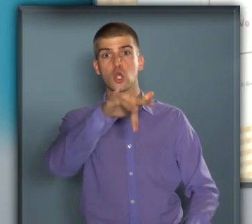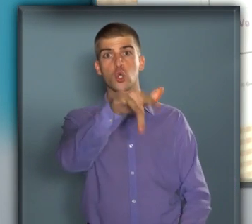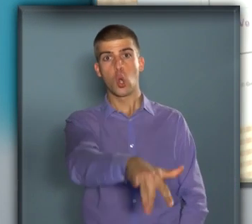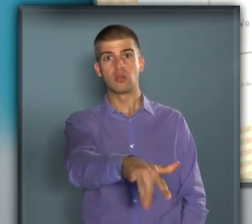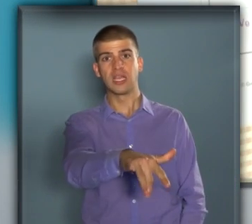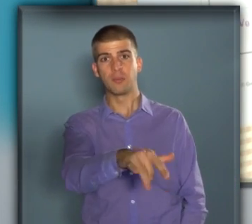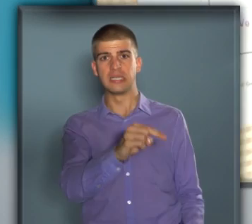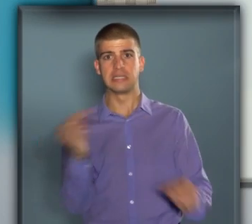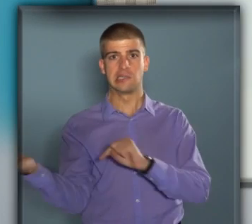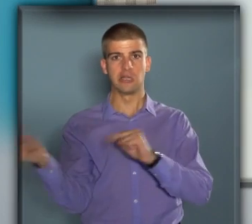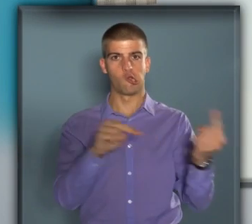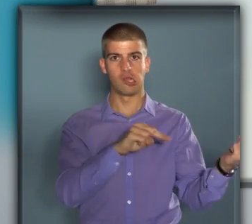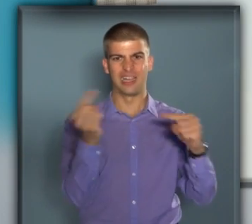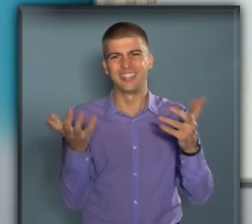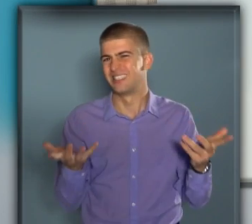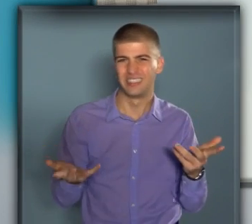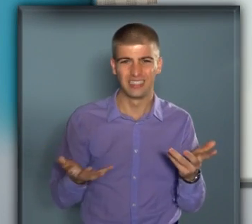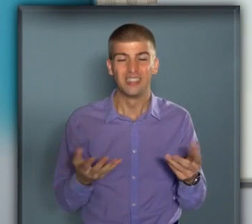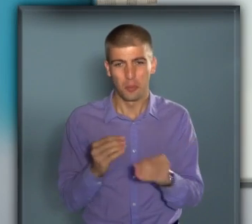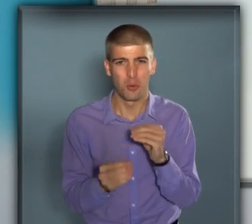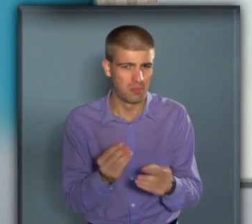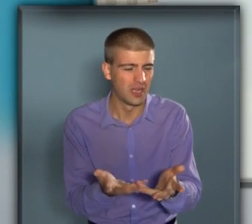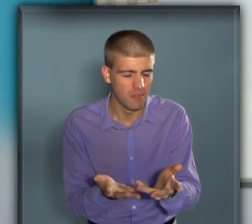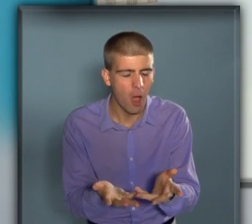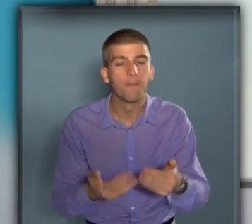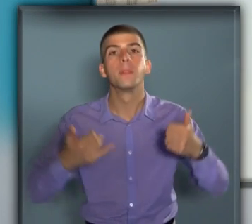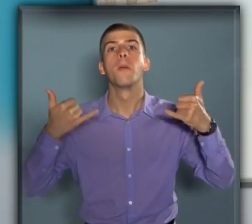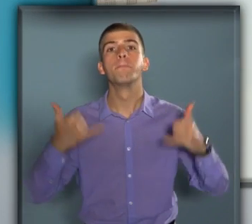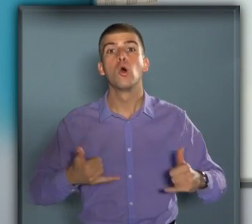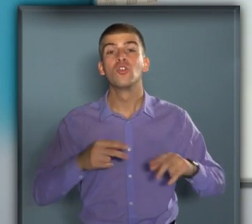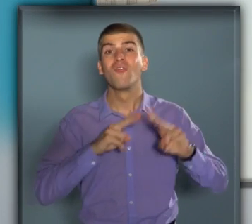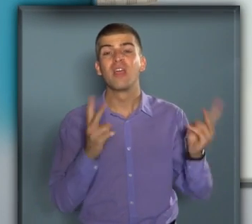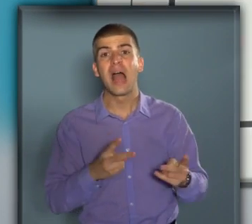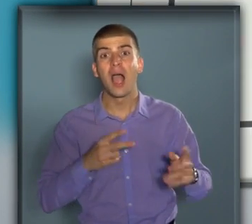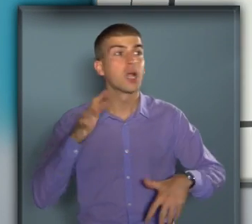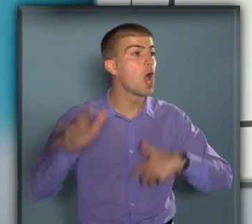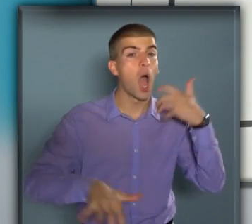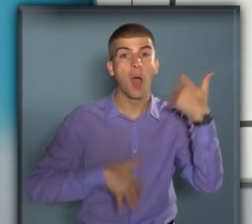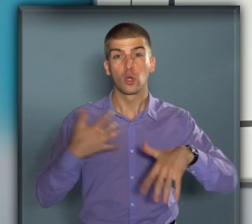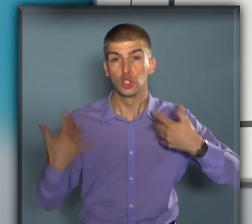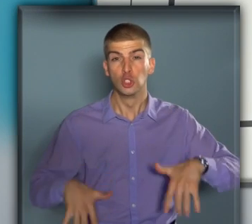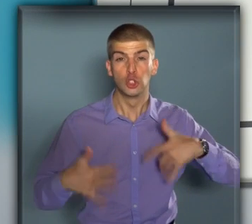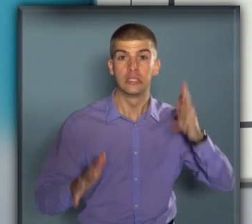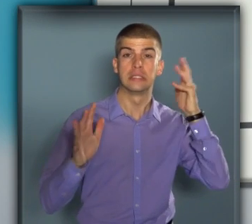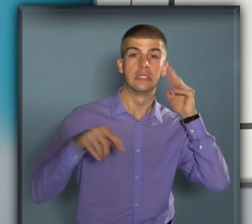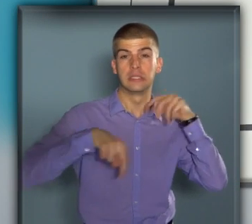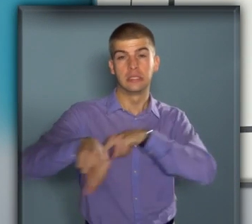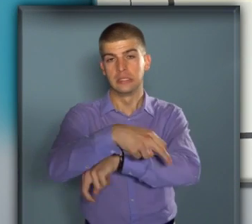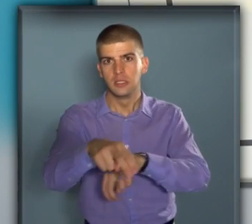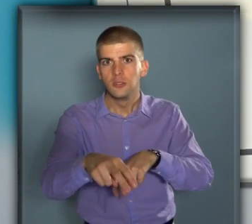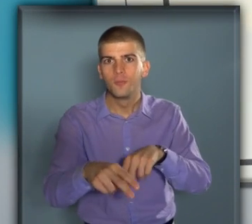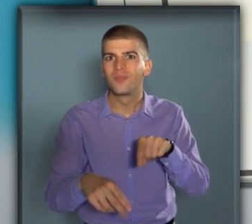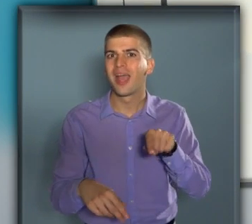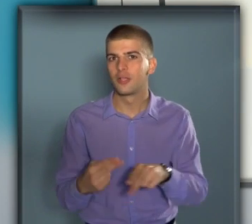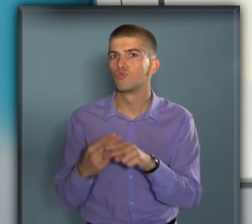ez a probléma igazából. Igen. Mennyire válik be ez a módszer a mai rohanó világunkban? Mennyivel van nagyobb szükség a mai világban az